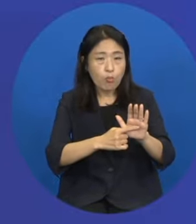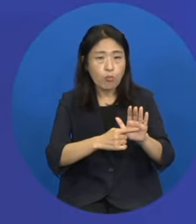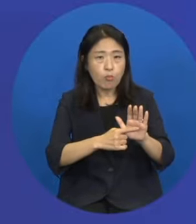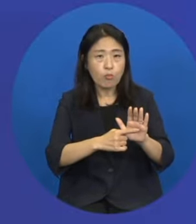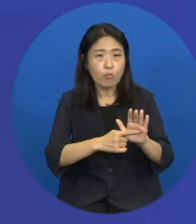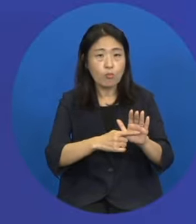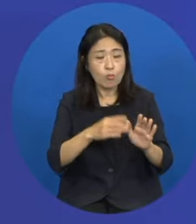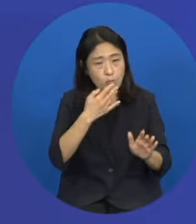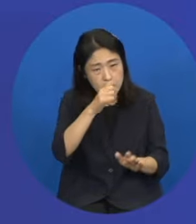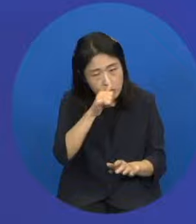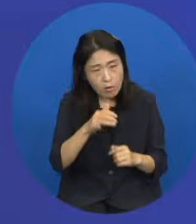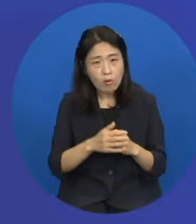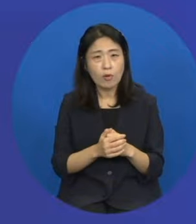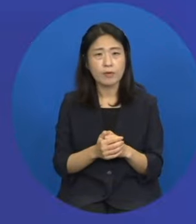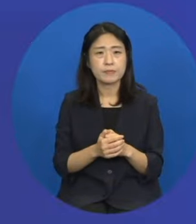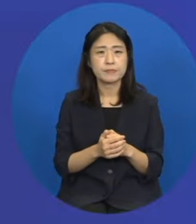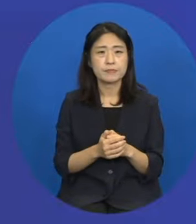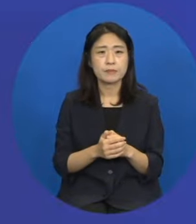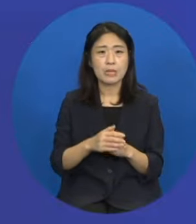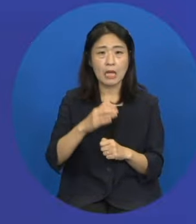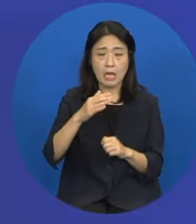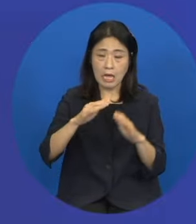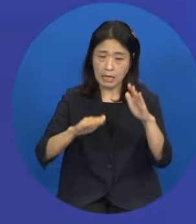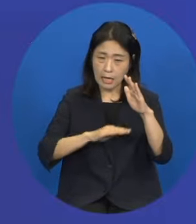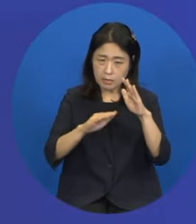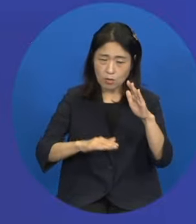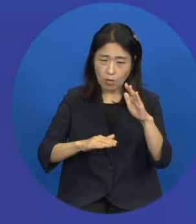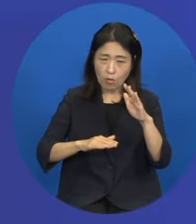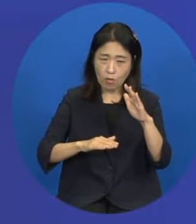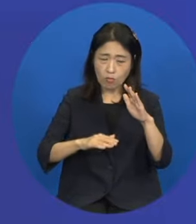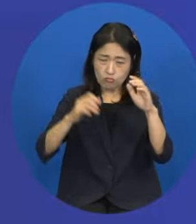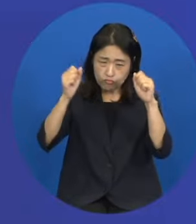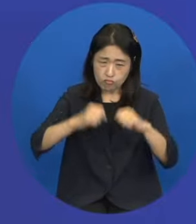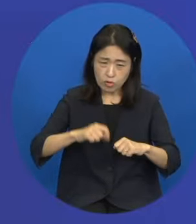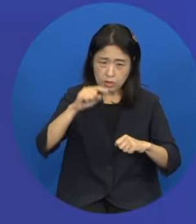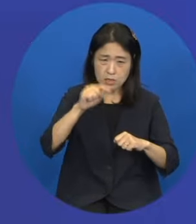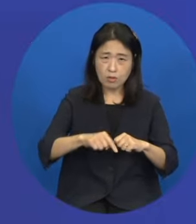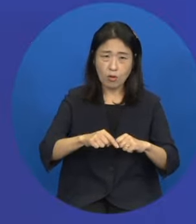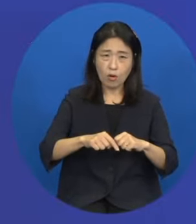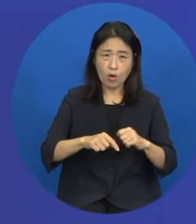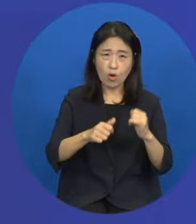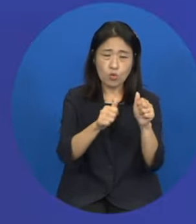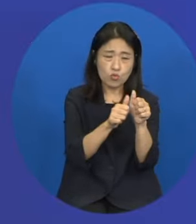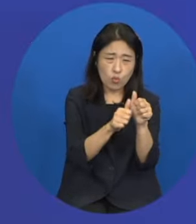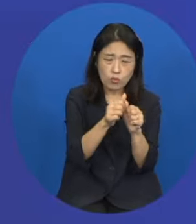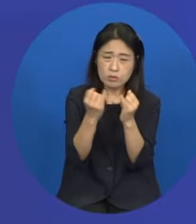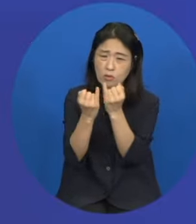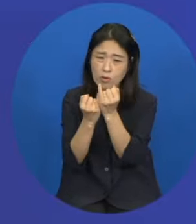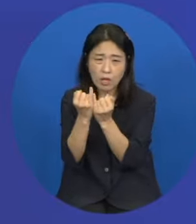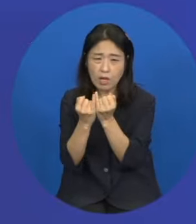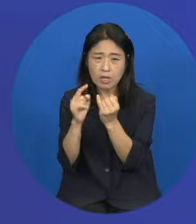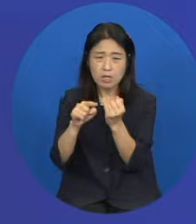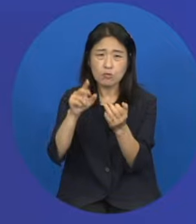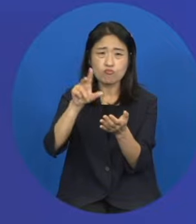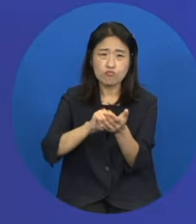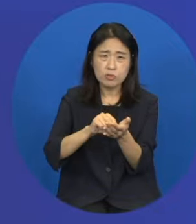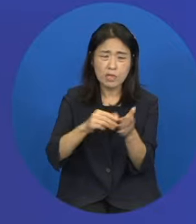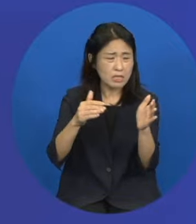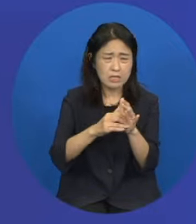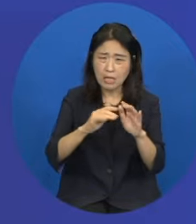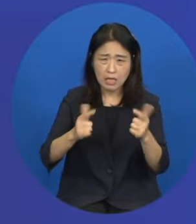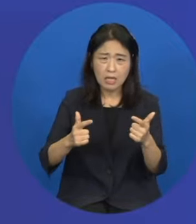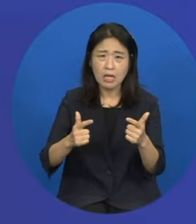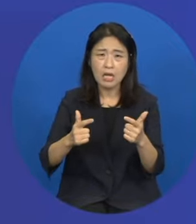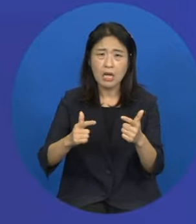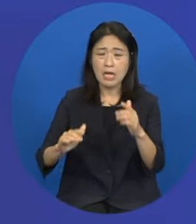가정이 무너지는 데에는 동성애만이 아니라 어떻게 보면 하나님 말씀대로 세우지 못한 가정 우리의 책임이 더 큰 거